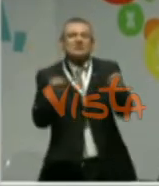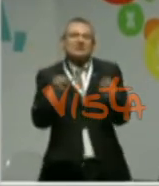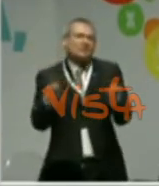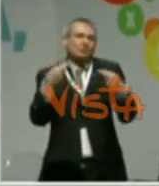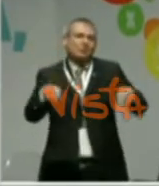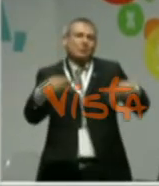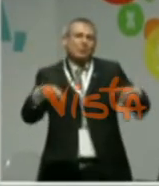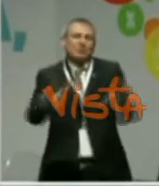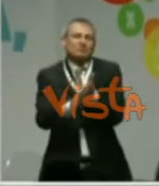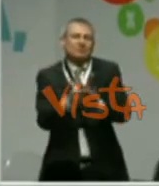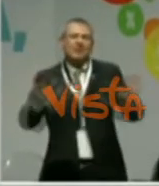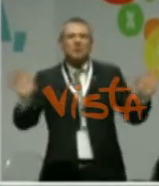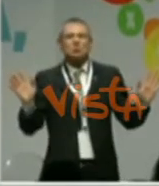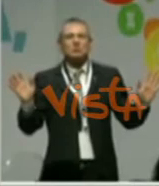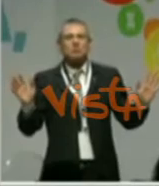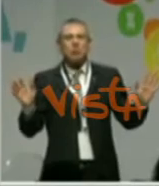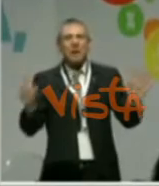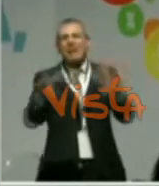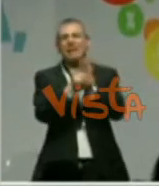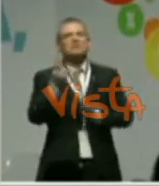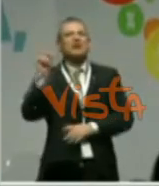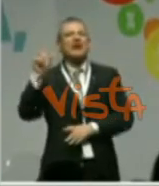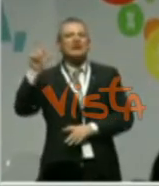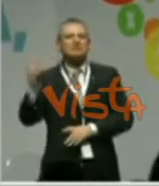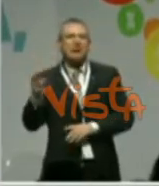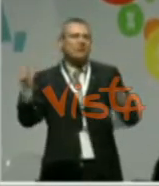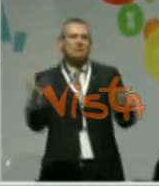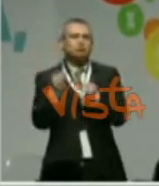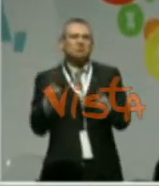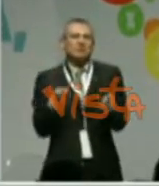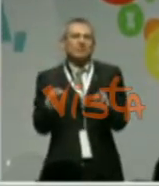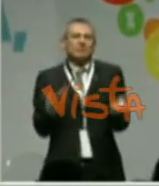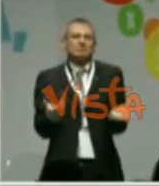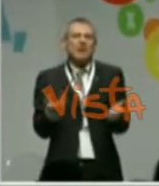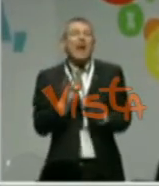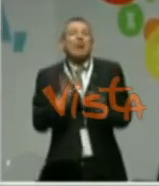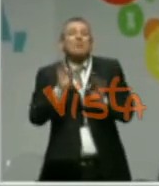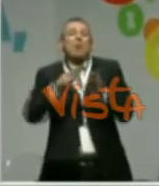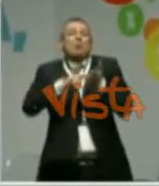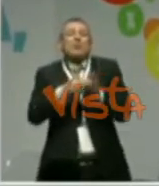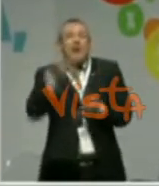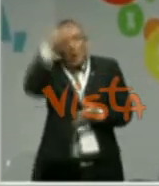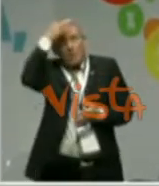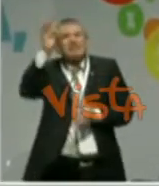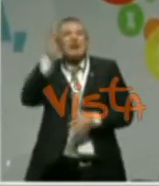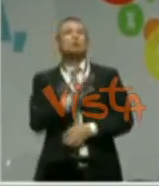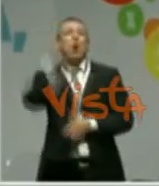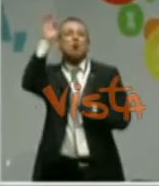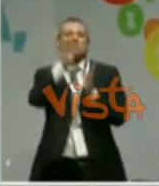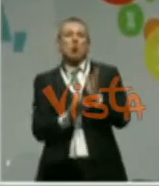non può essere disciplinato da una legge che si chiama legge gasparri è proprio ontologica viene automatico percorso